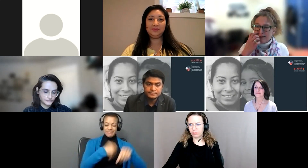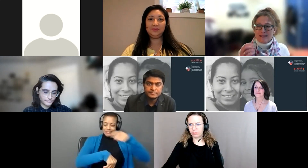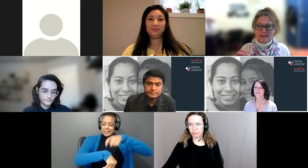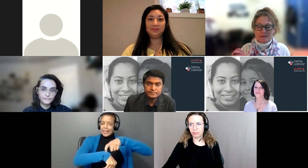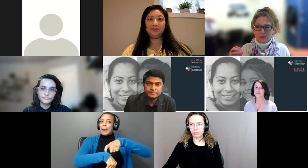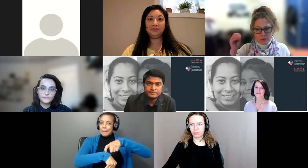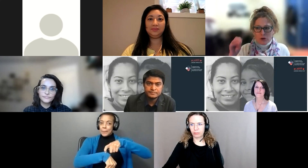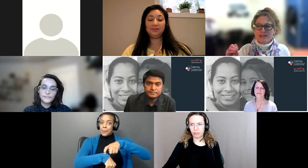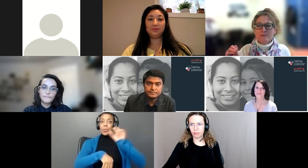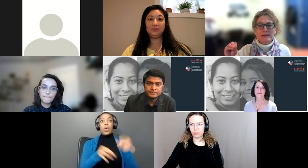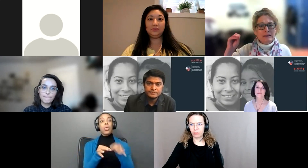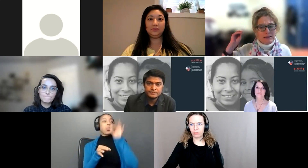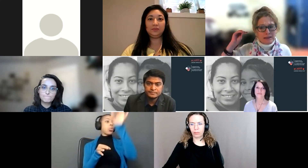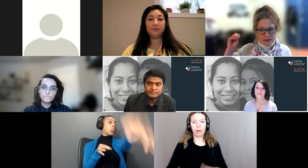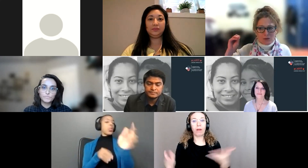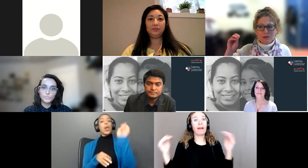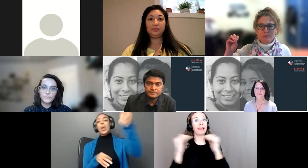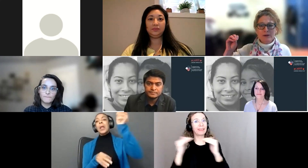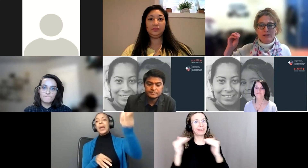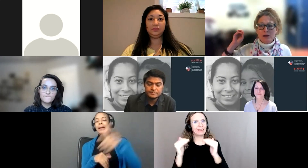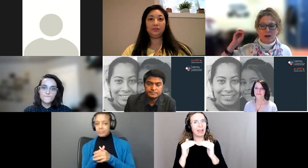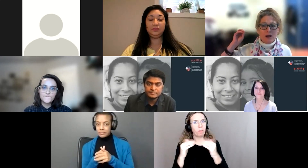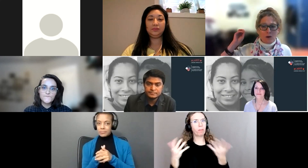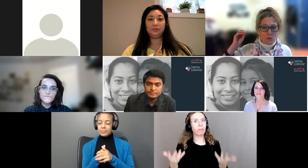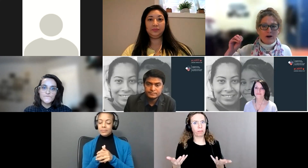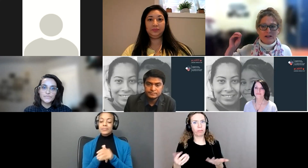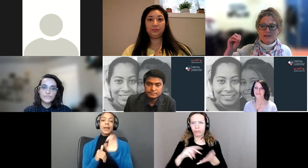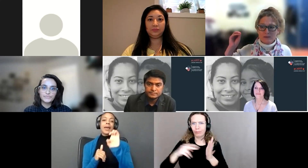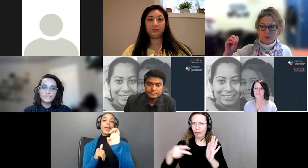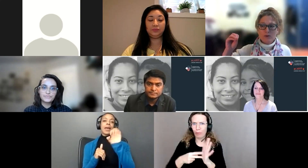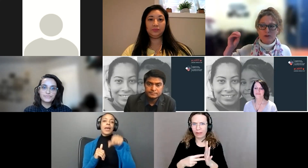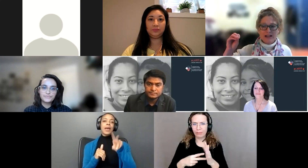Donc, équitable, nous savons, ça ne veut pas dire égal,